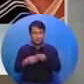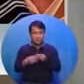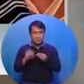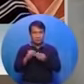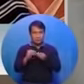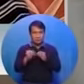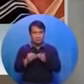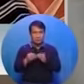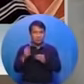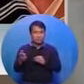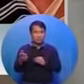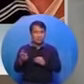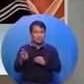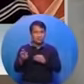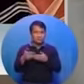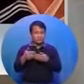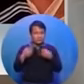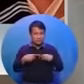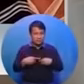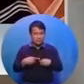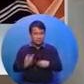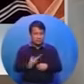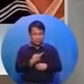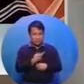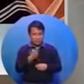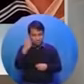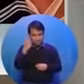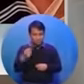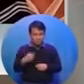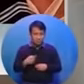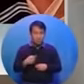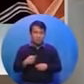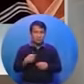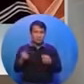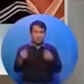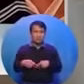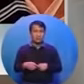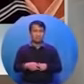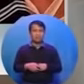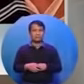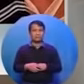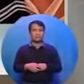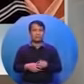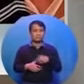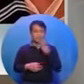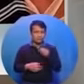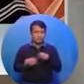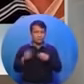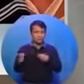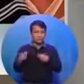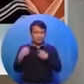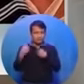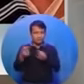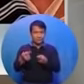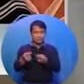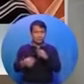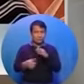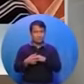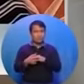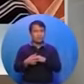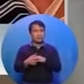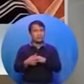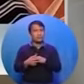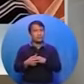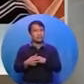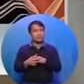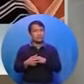galit nyo. Tama? Opo. Masakit po kasi para sa akin po yun. Sobra. Ano po yung, since lumabas po ito yung